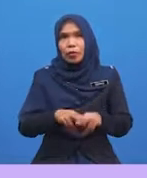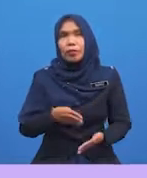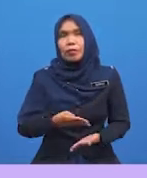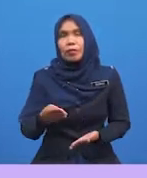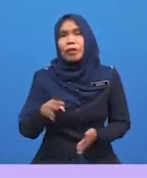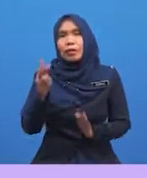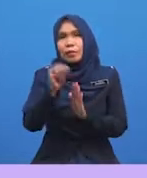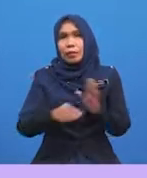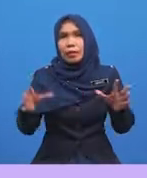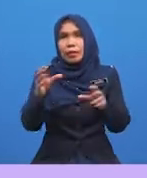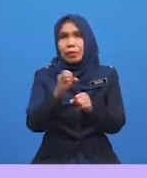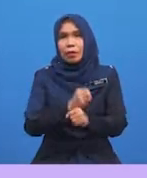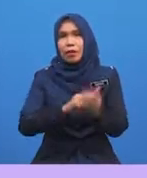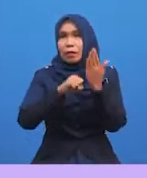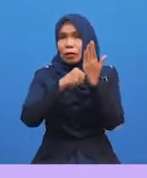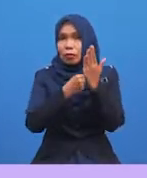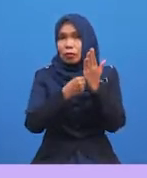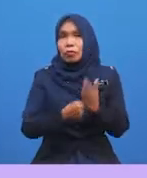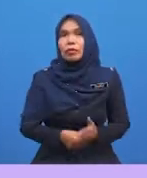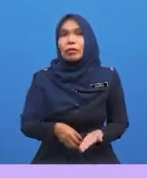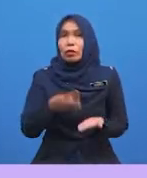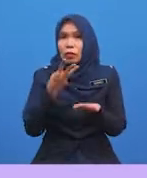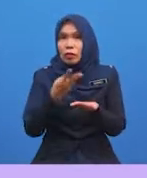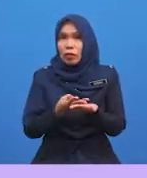kewangan bagi meneruskan kelangsungan hidup.